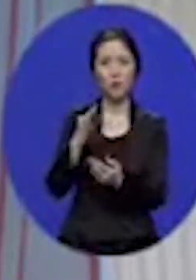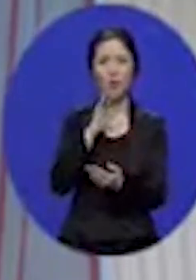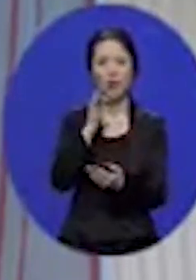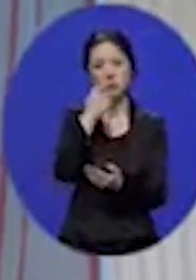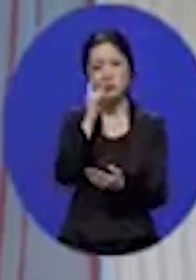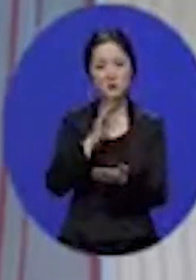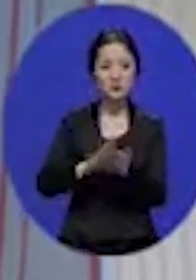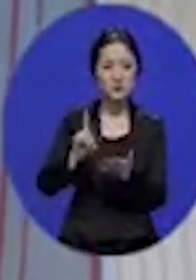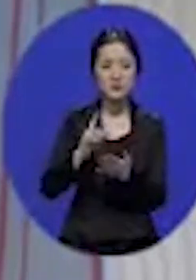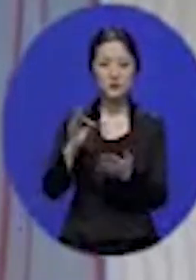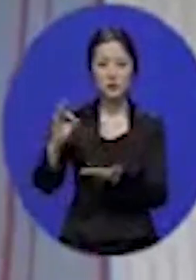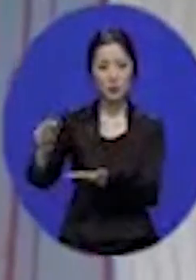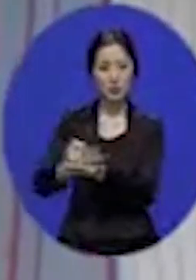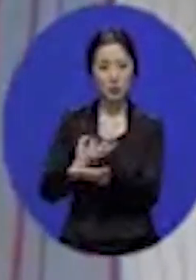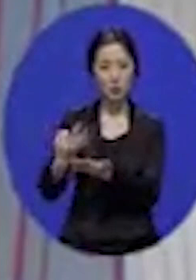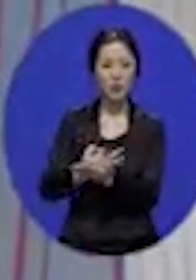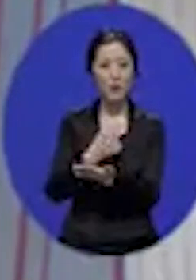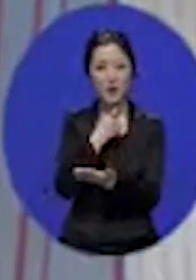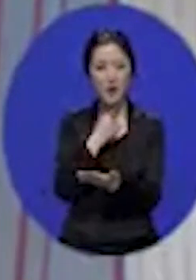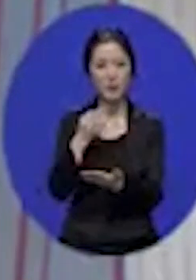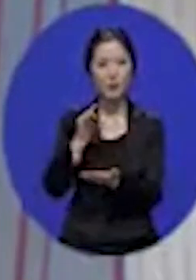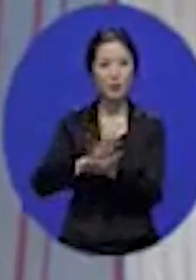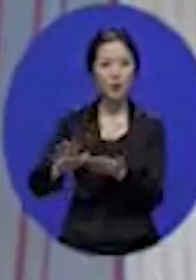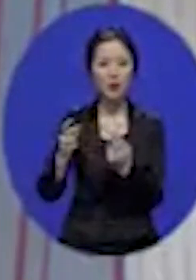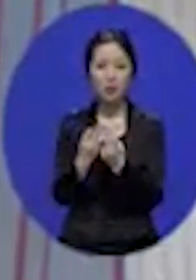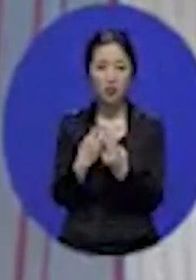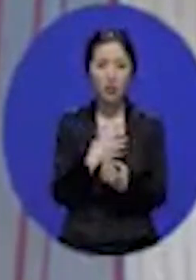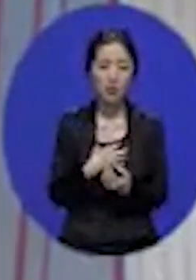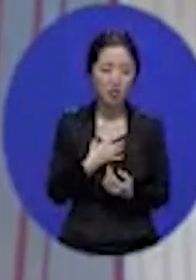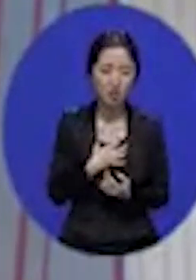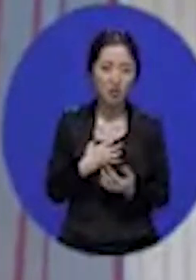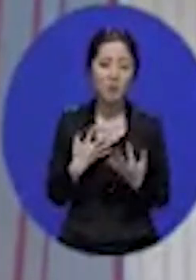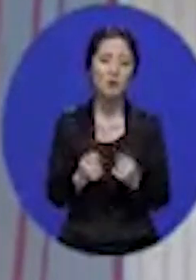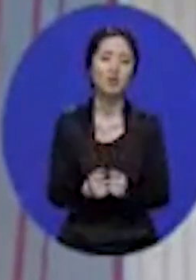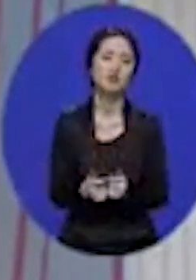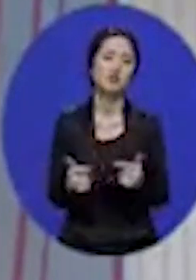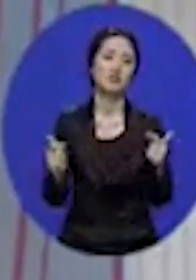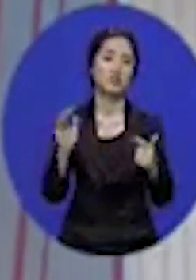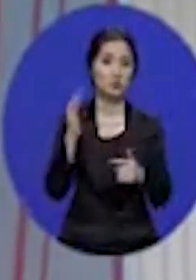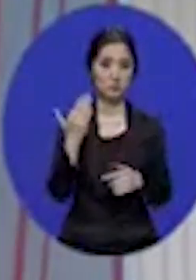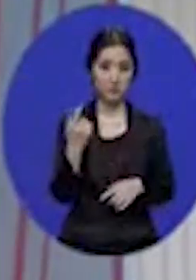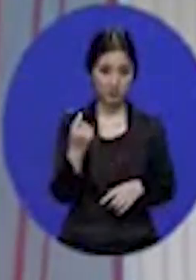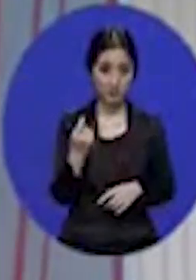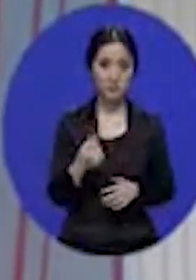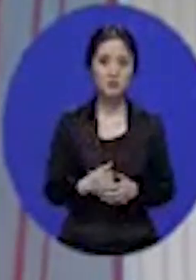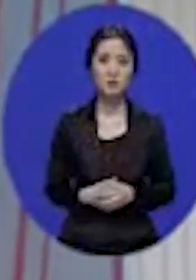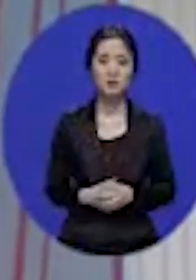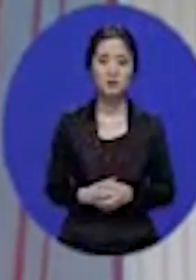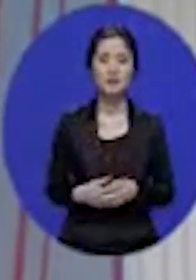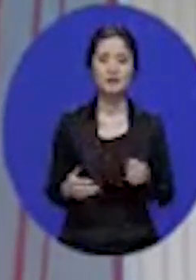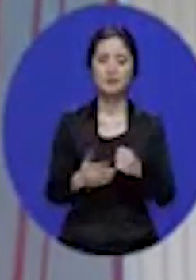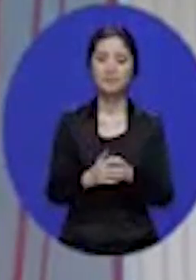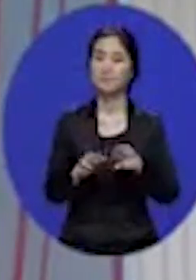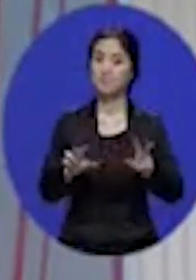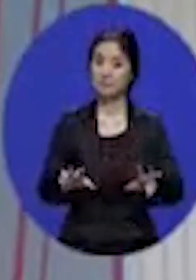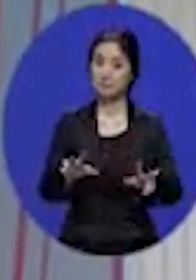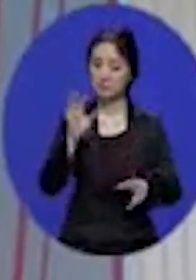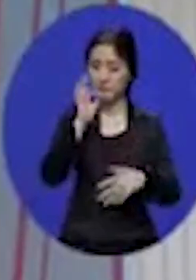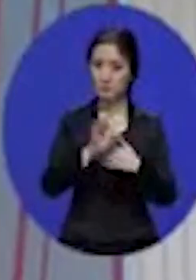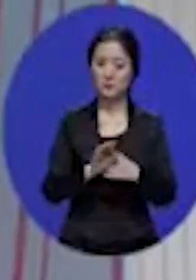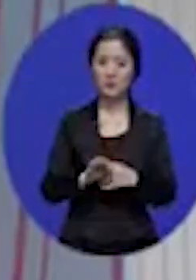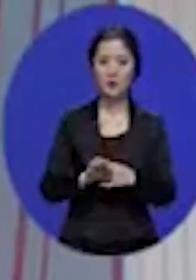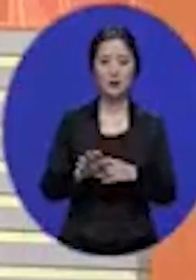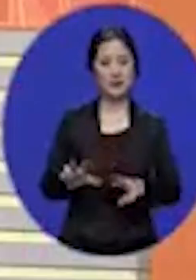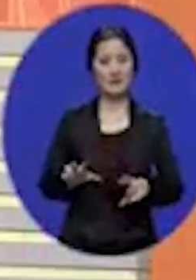들어오잖아요. 그 돈이 사라질까 봐 또 걱정이 돼요. 네. 그러니까 우리는 그 지금을 누리지 못하는 것 같아요.